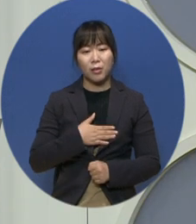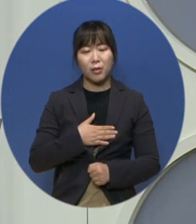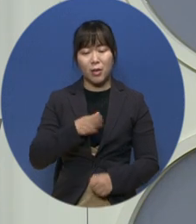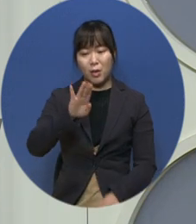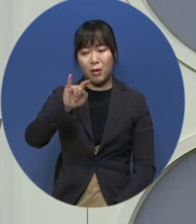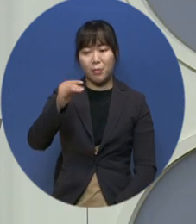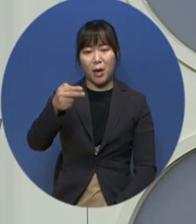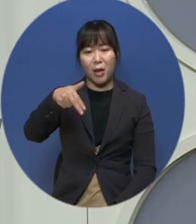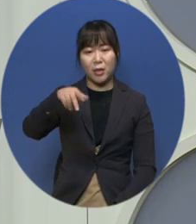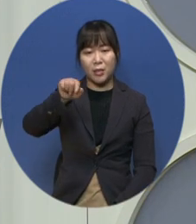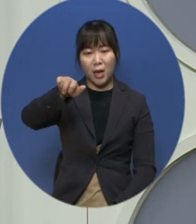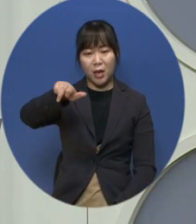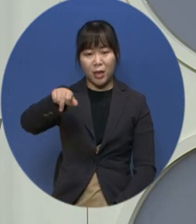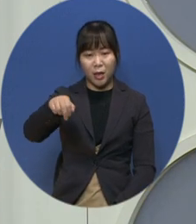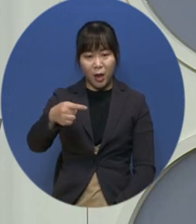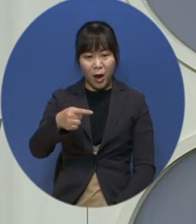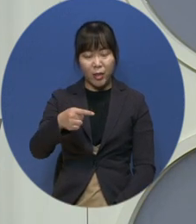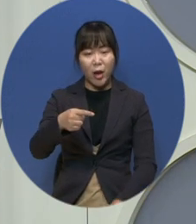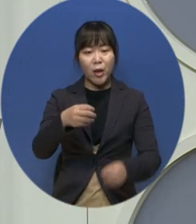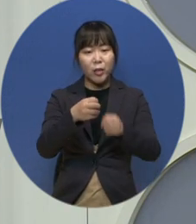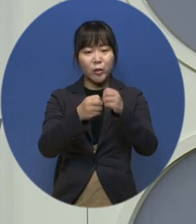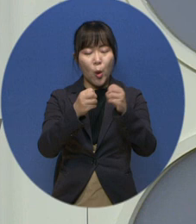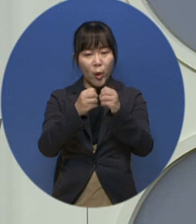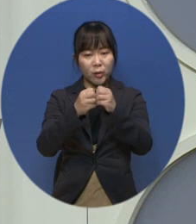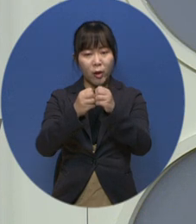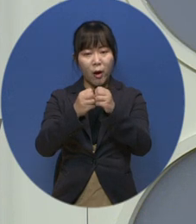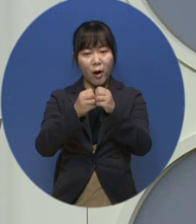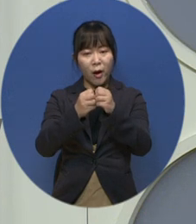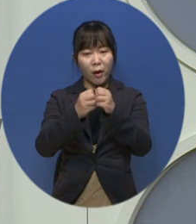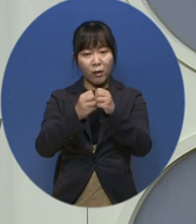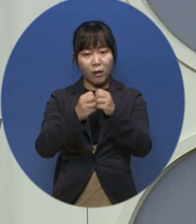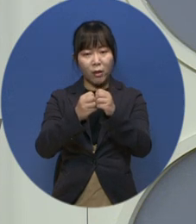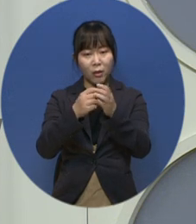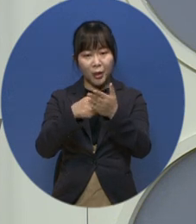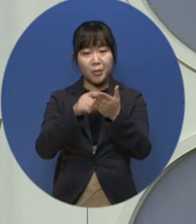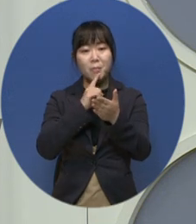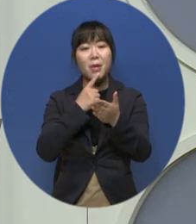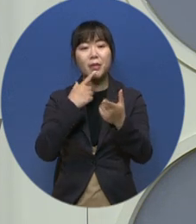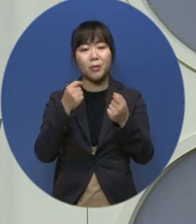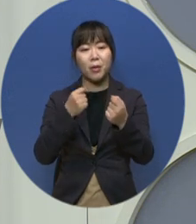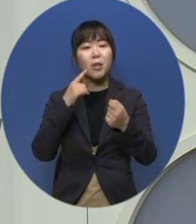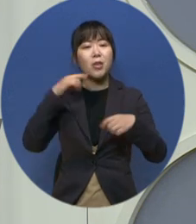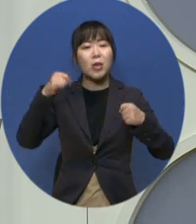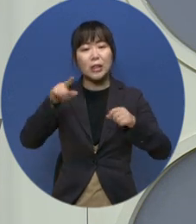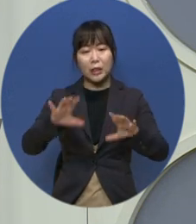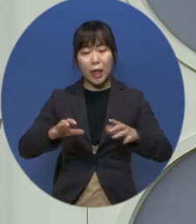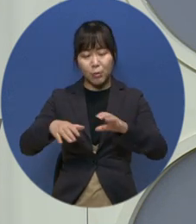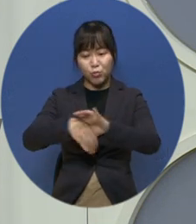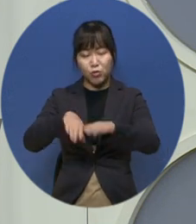소설가 그런 얘기를 했지만 연극은 그 나라의 문화의 얼굴이다, 상징이다 이런 얘기를 했는데